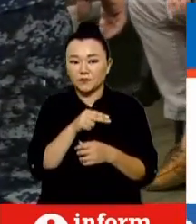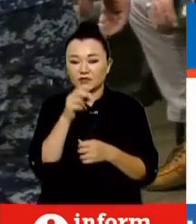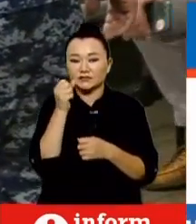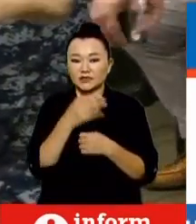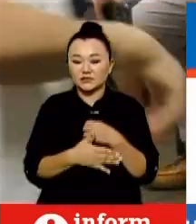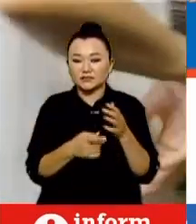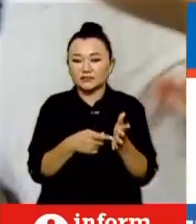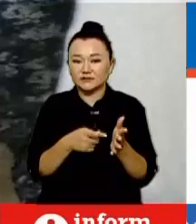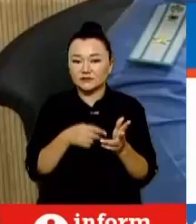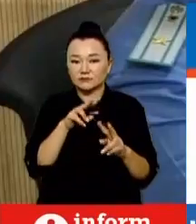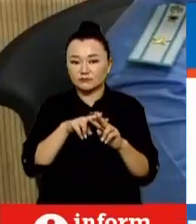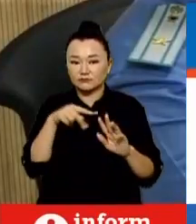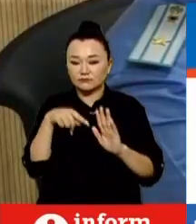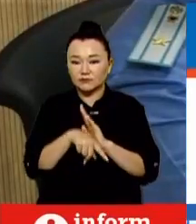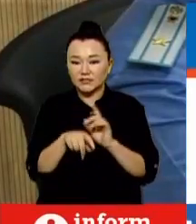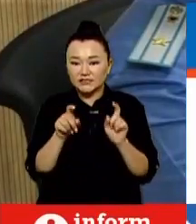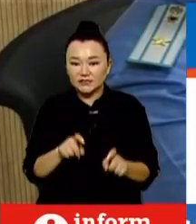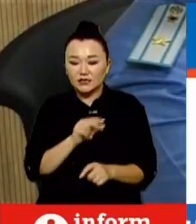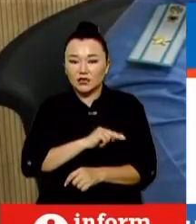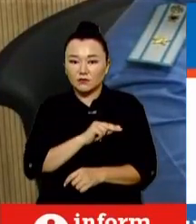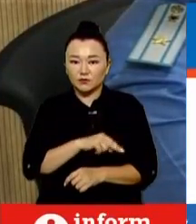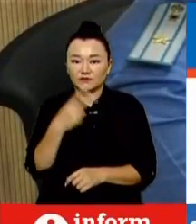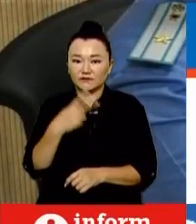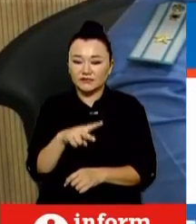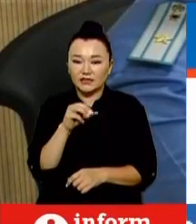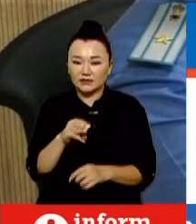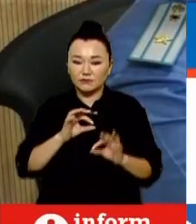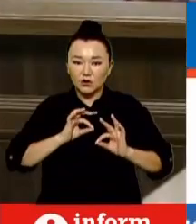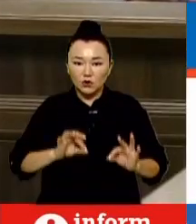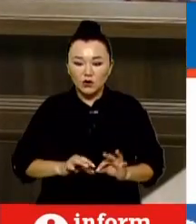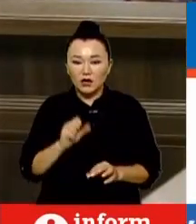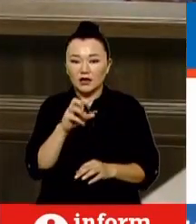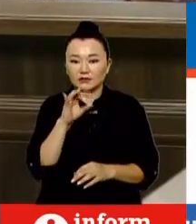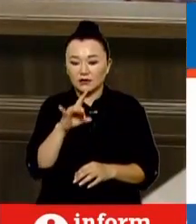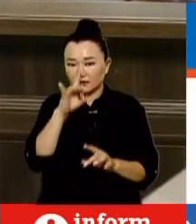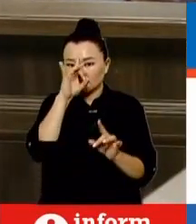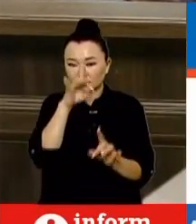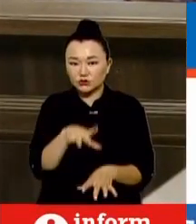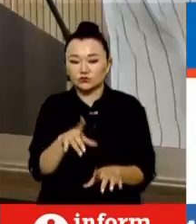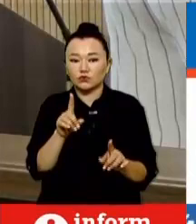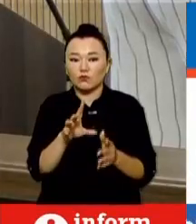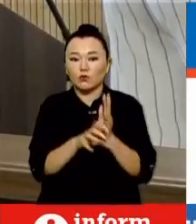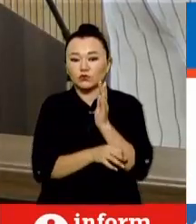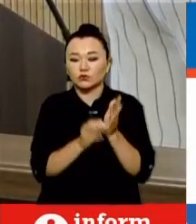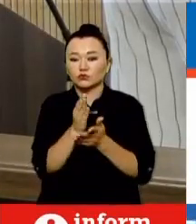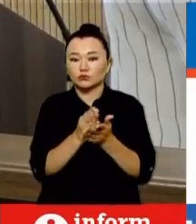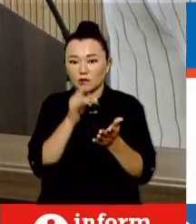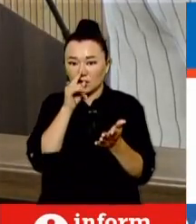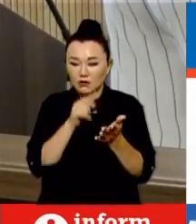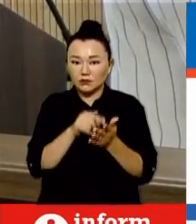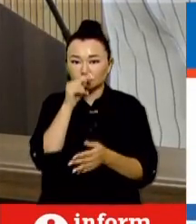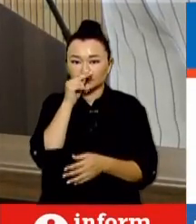столичном следственном изоляторе. Проработав почти 20 лет прокурором, Анар и не ожидала, что после службы окажется на